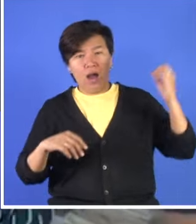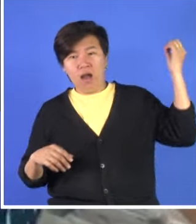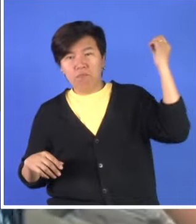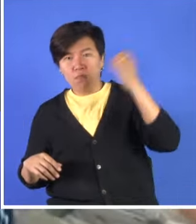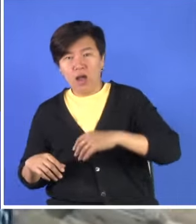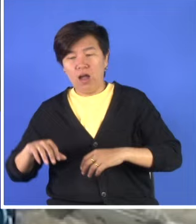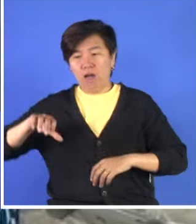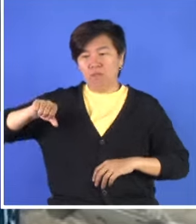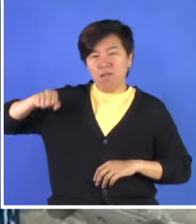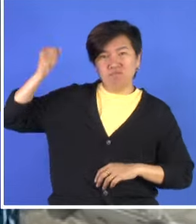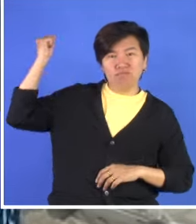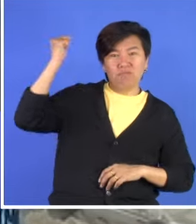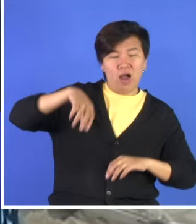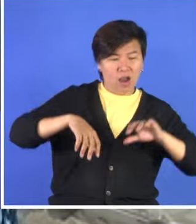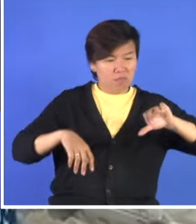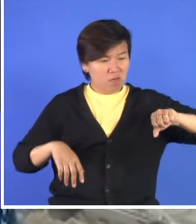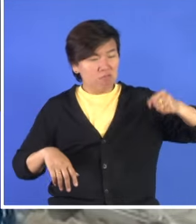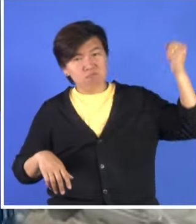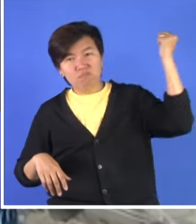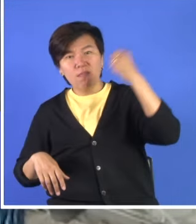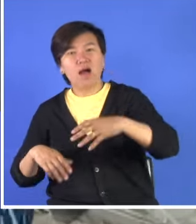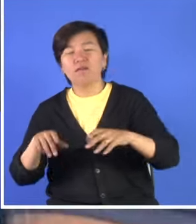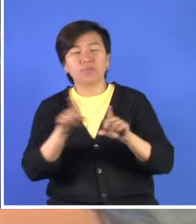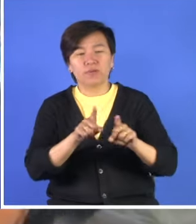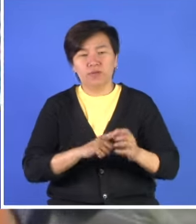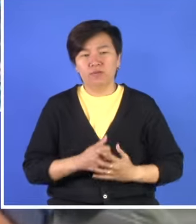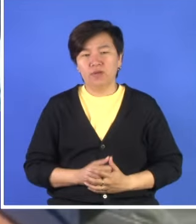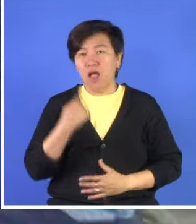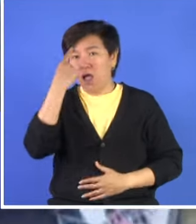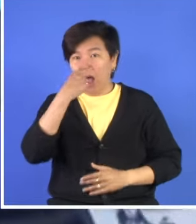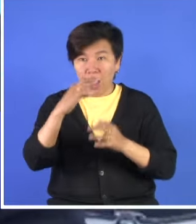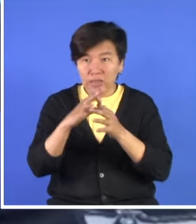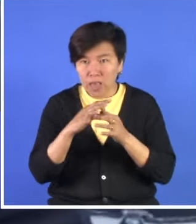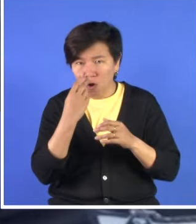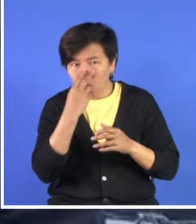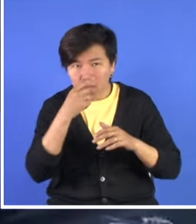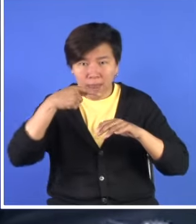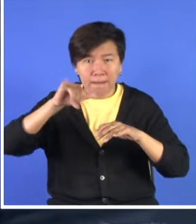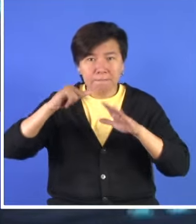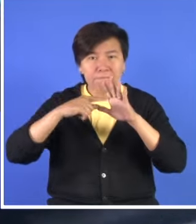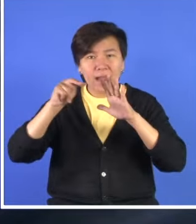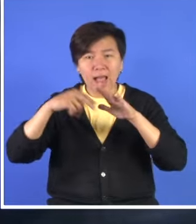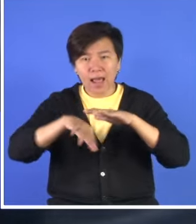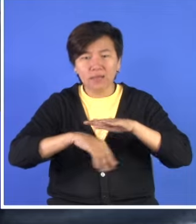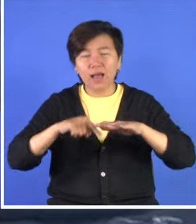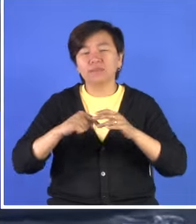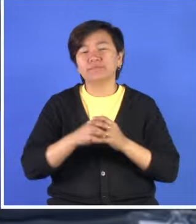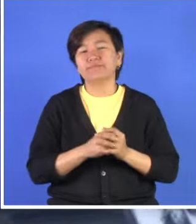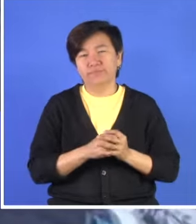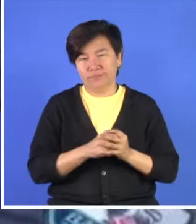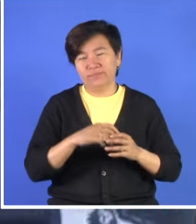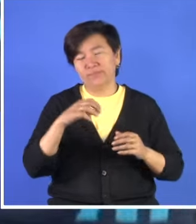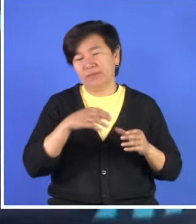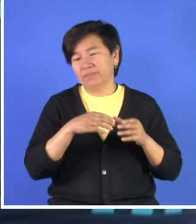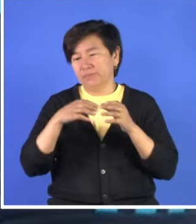ับรถมา ตอนนี้ก็เรียกทั้งคนที่เกี่ยวข้องและคู่กรณีทั้งสองนะคะไปสอบปากคำต่อที่โรงพักค่ะ ครับ